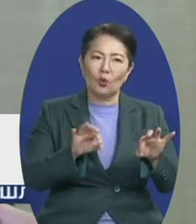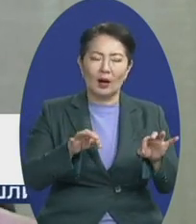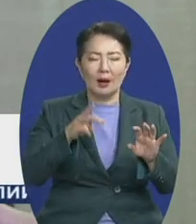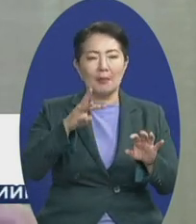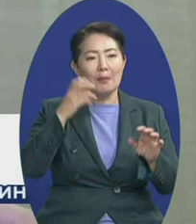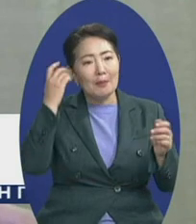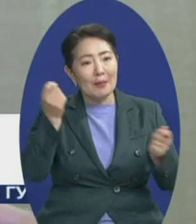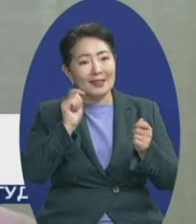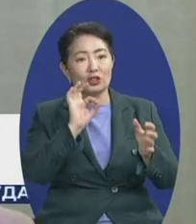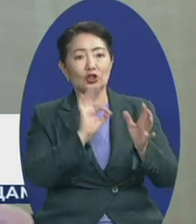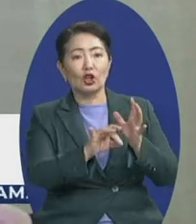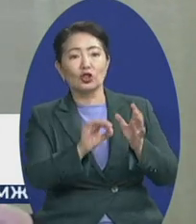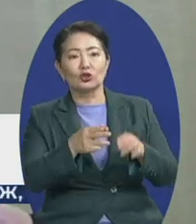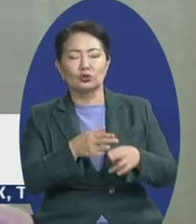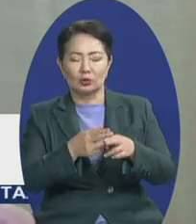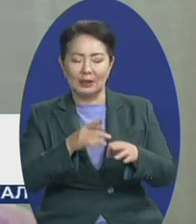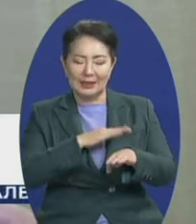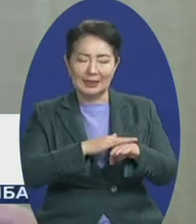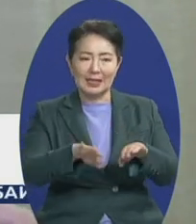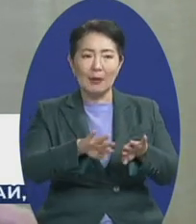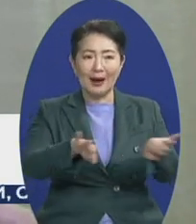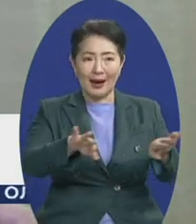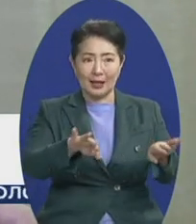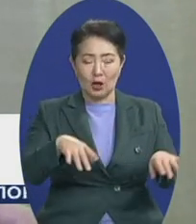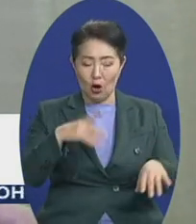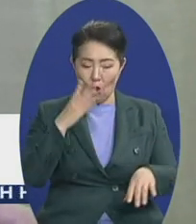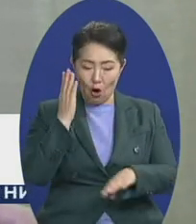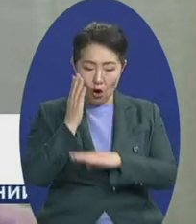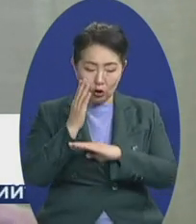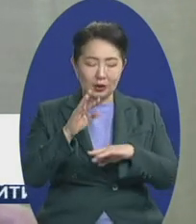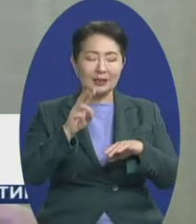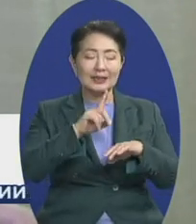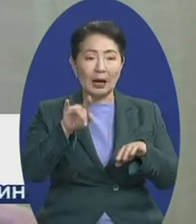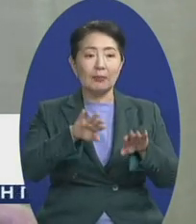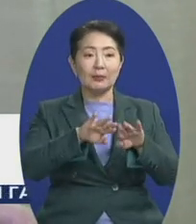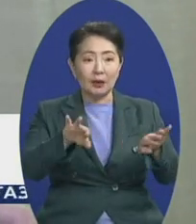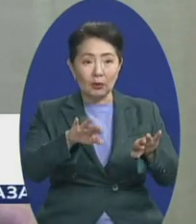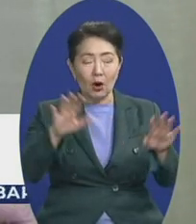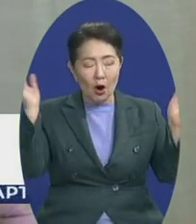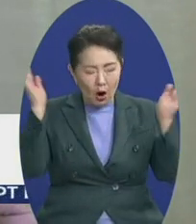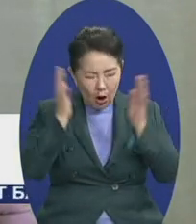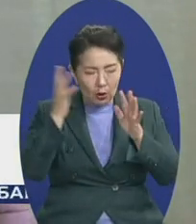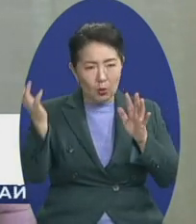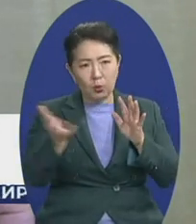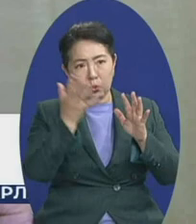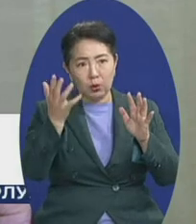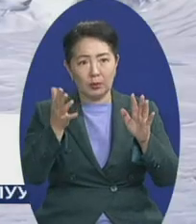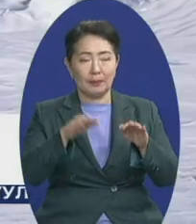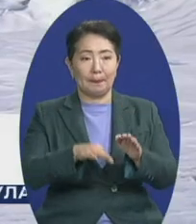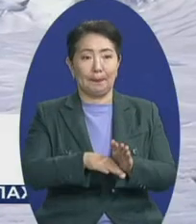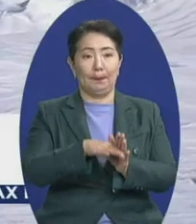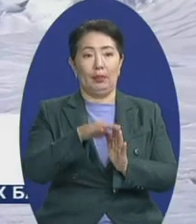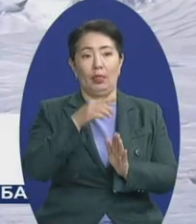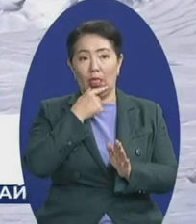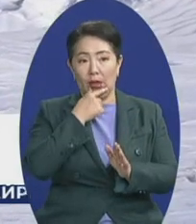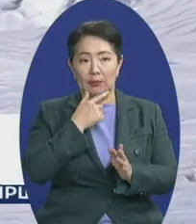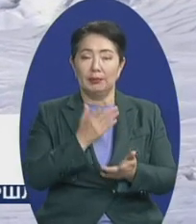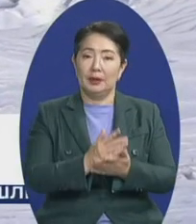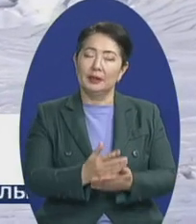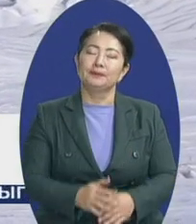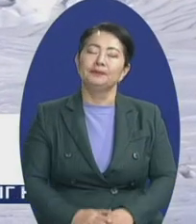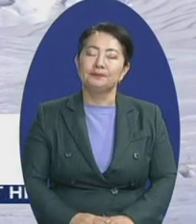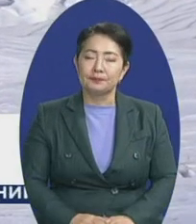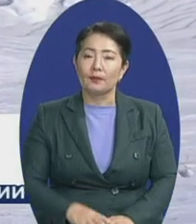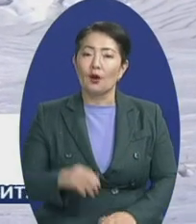хүрч ажиллах, энэ зам харгуй гаргах, энэ өдөртөө гаргасан зам чинь шөндөө шуурчаад эсвэл оройдоо шуурчаад битүүрчээд байж тээ.